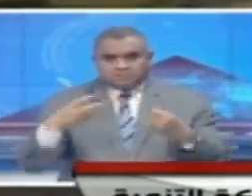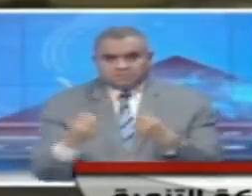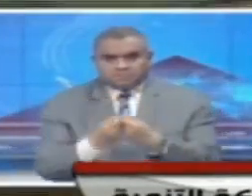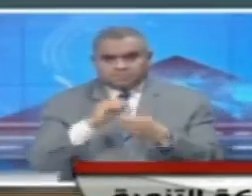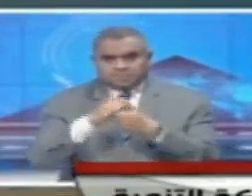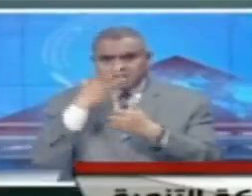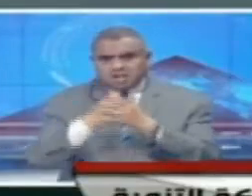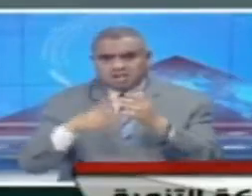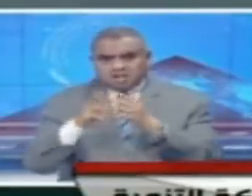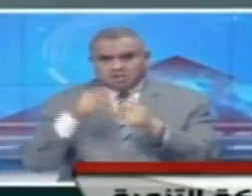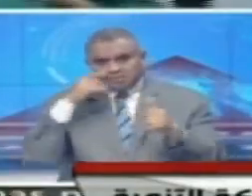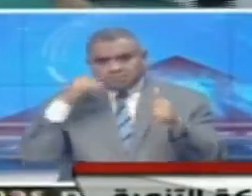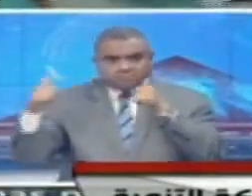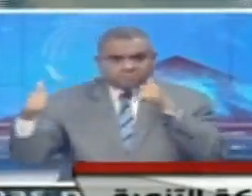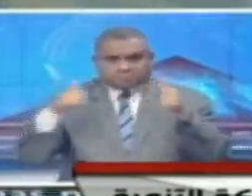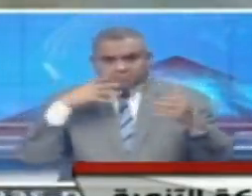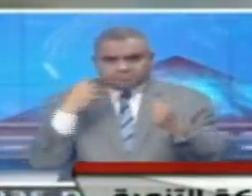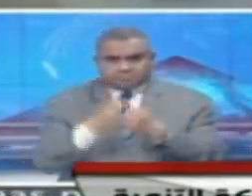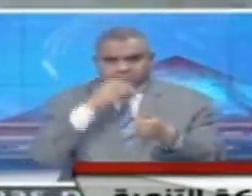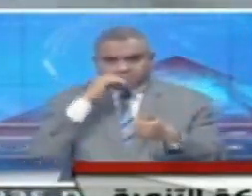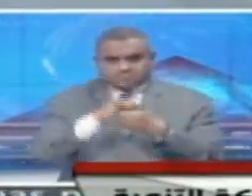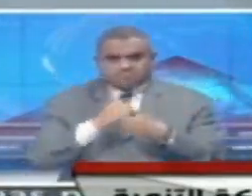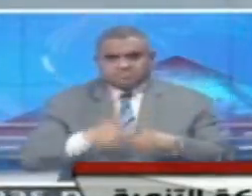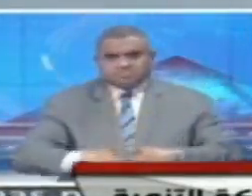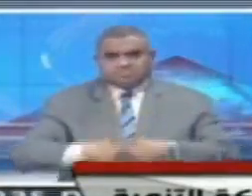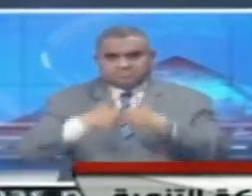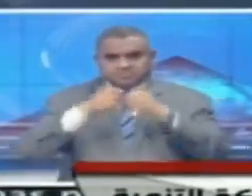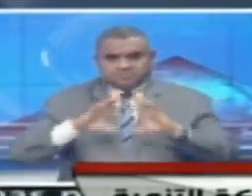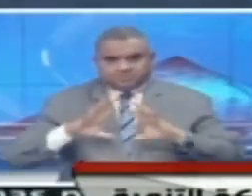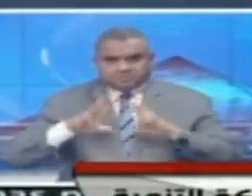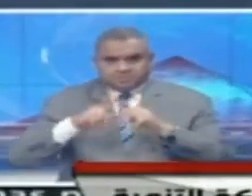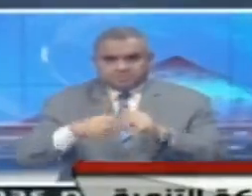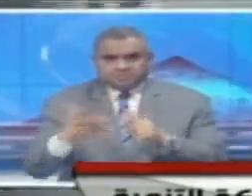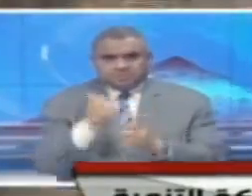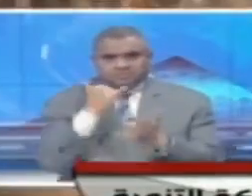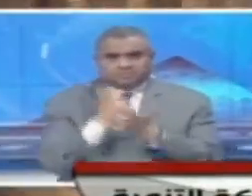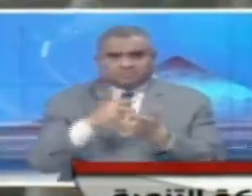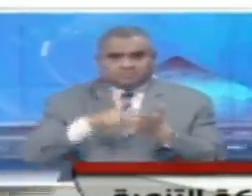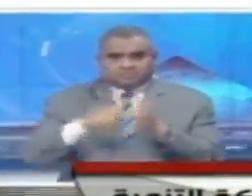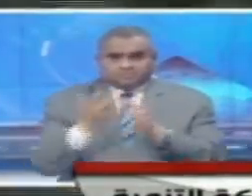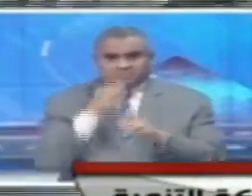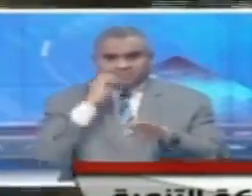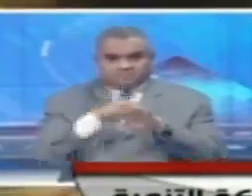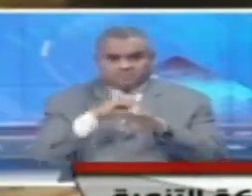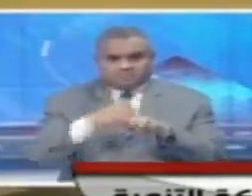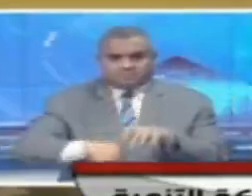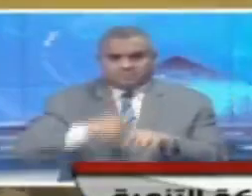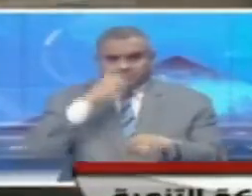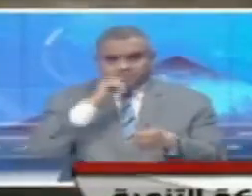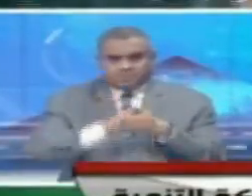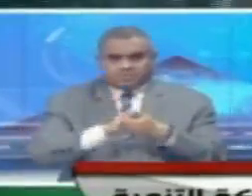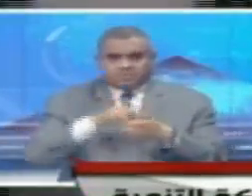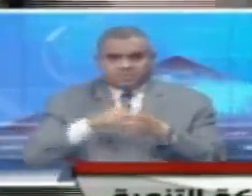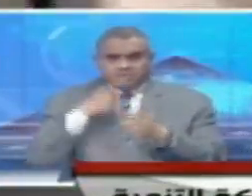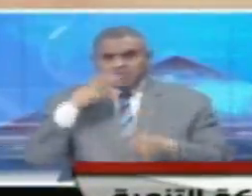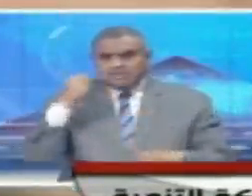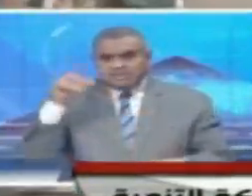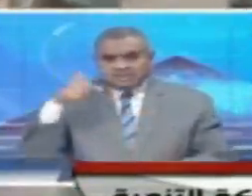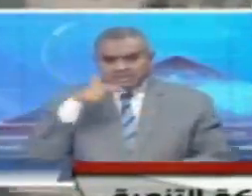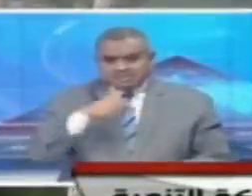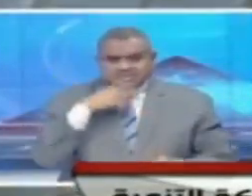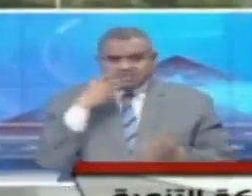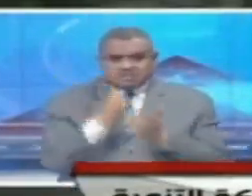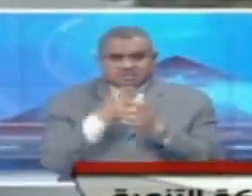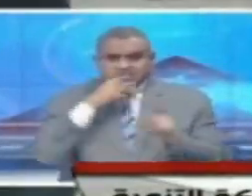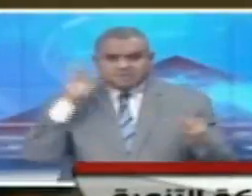أبنائها، ما ساهم في عدم استقرارها في لحظات ضعف سبقت ثورة يونيو باستهدافها